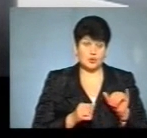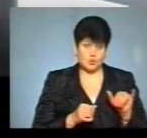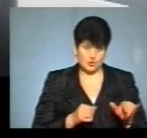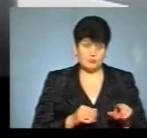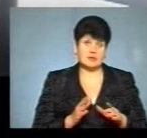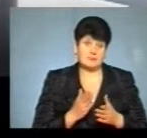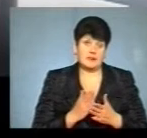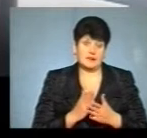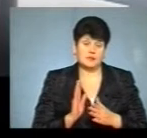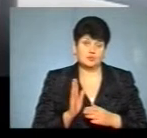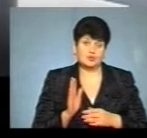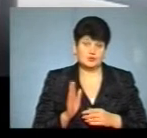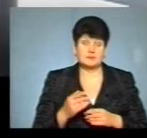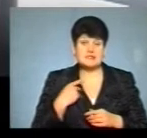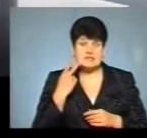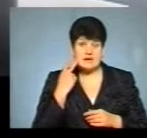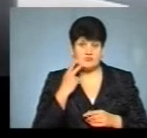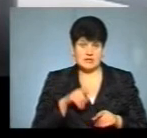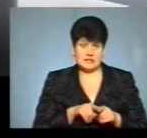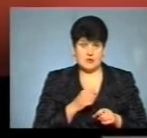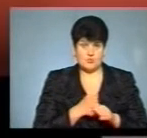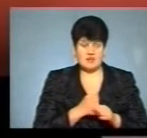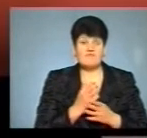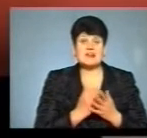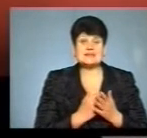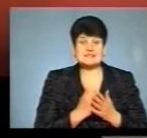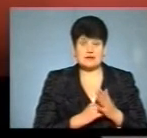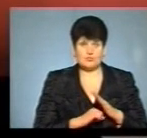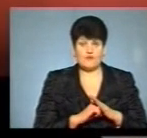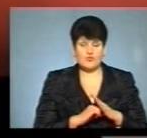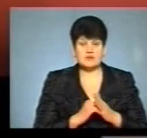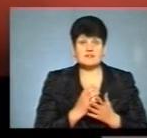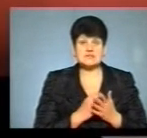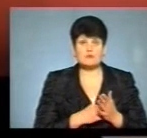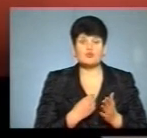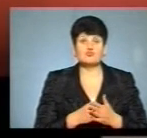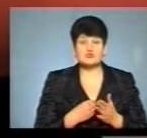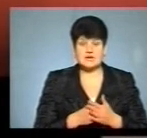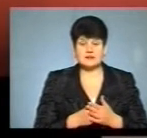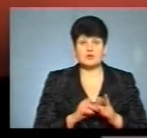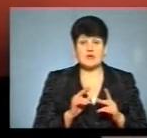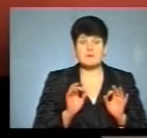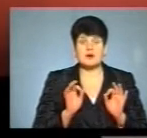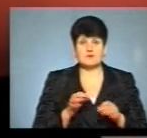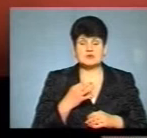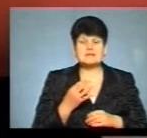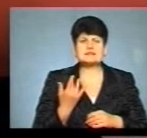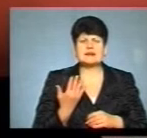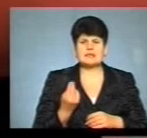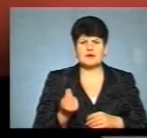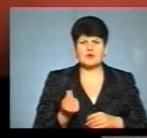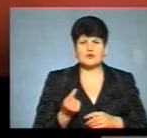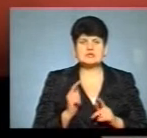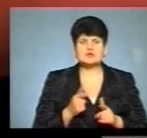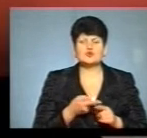мало би бути, ми так завжди робили. В цьому резервному фонді, резервному бюджеті, чи як правильно назвати, скільки грошей згідно